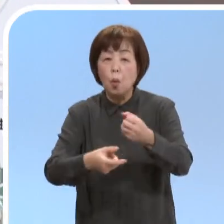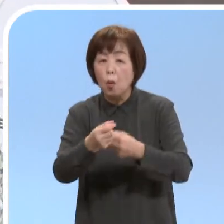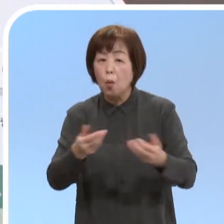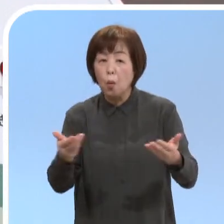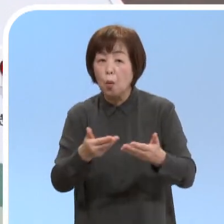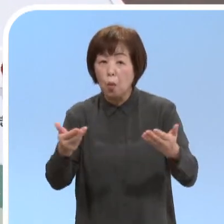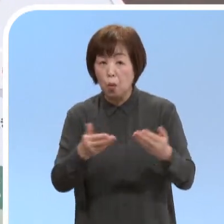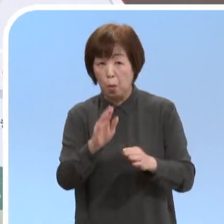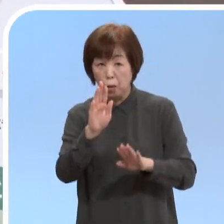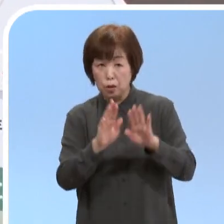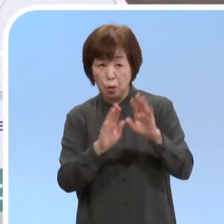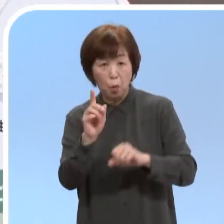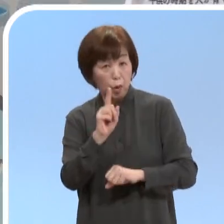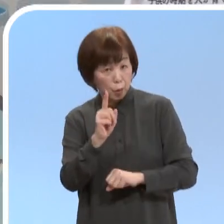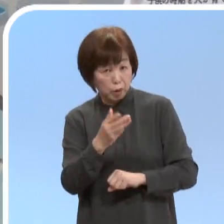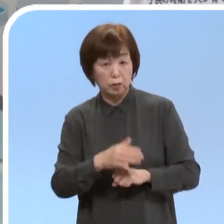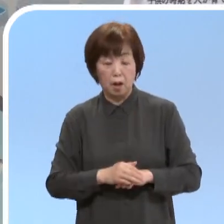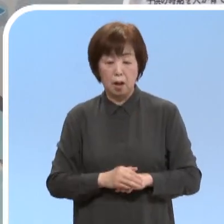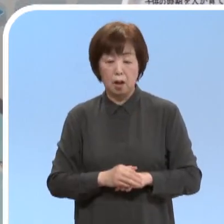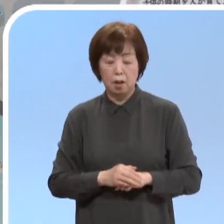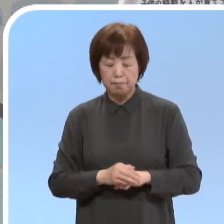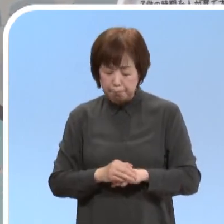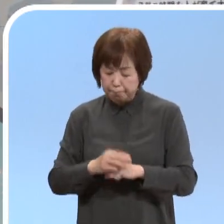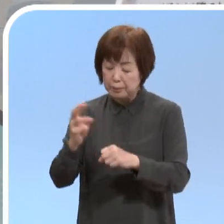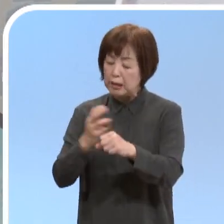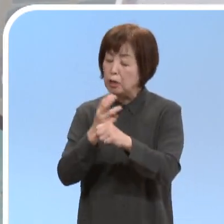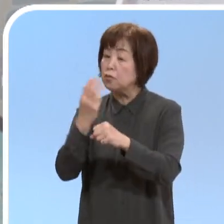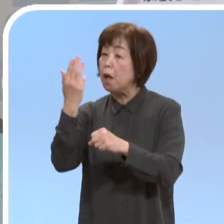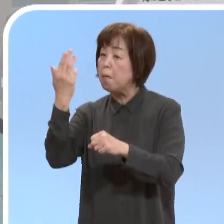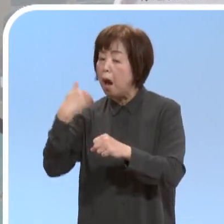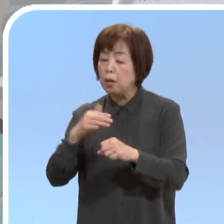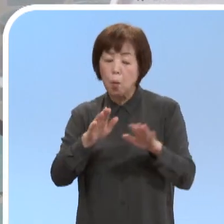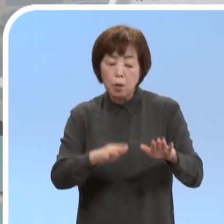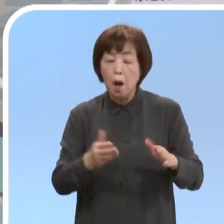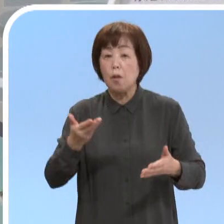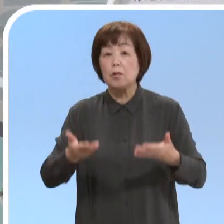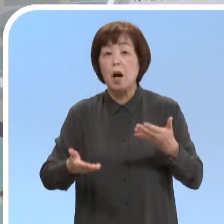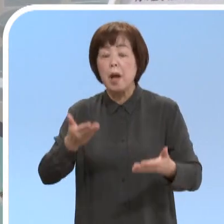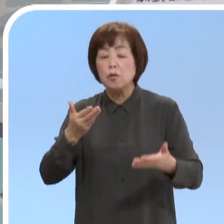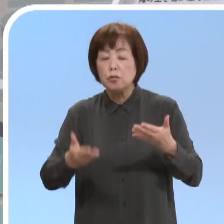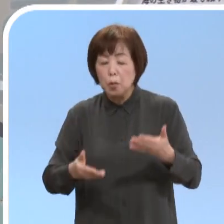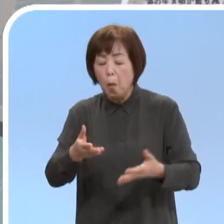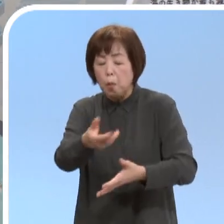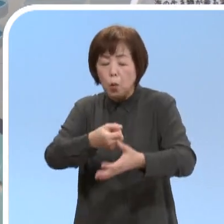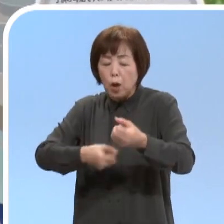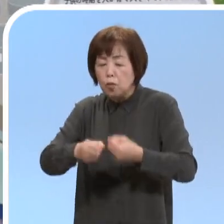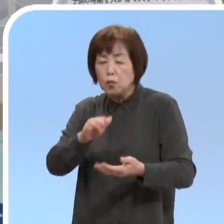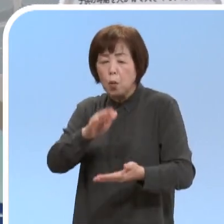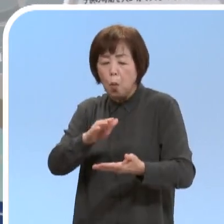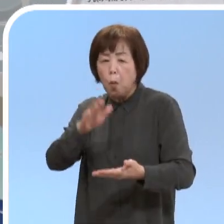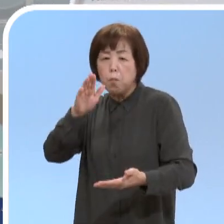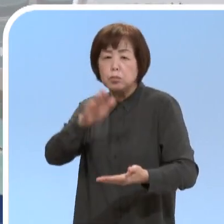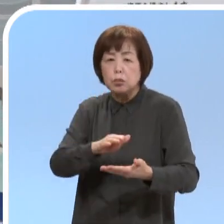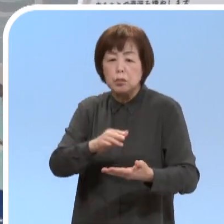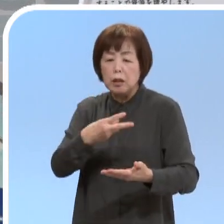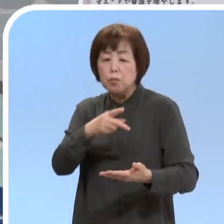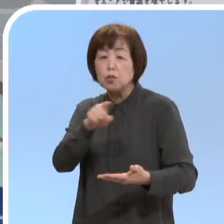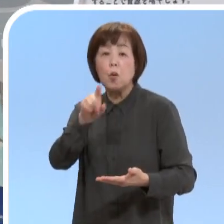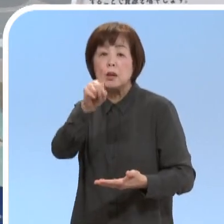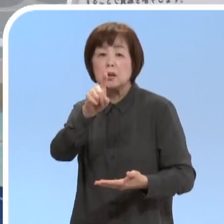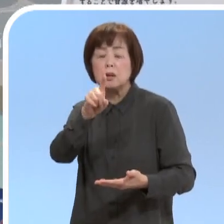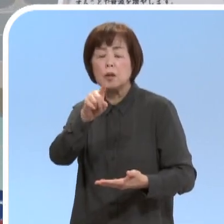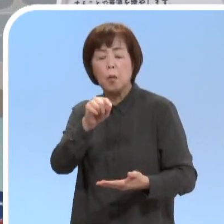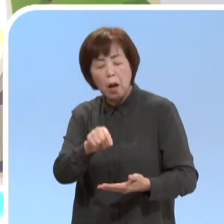かそういうのは今どうなんですか30年前に比べましたら魚覚料これ半ますこういった難しい